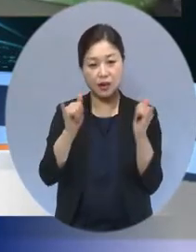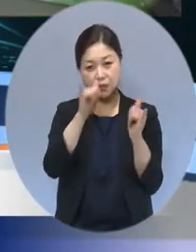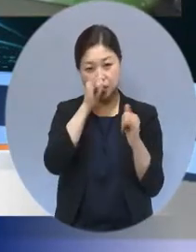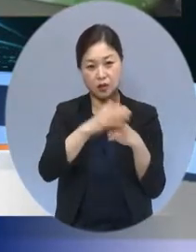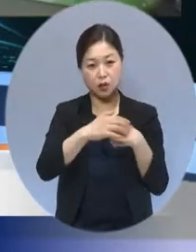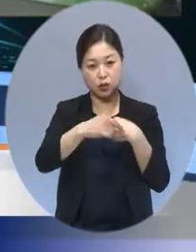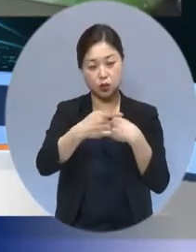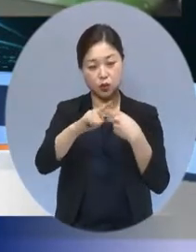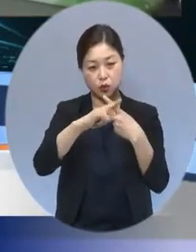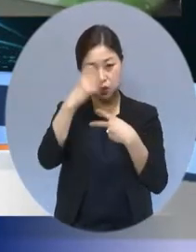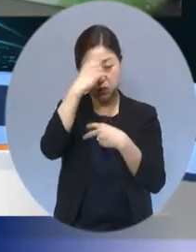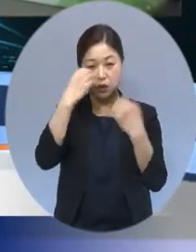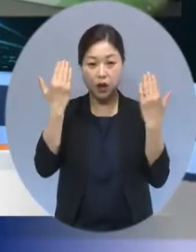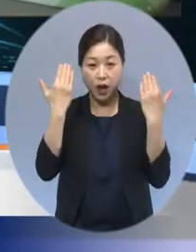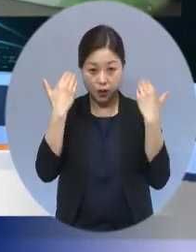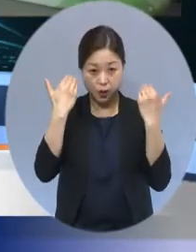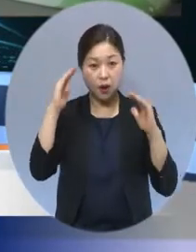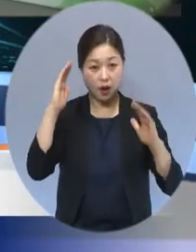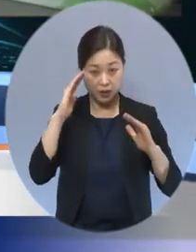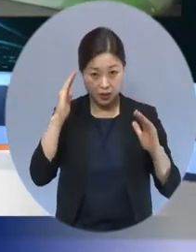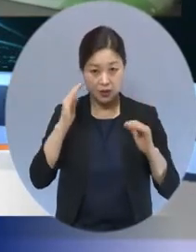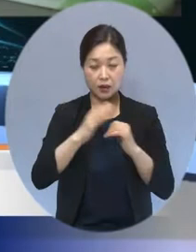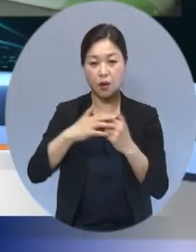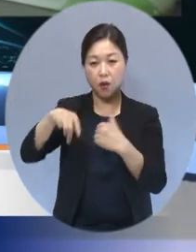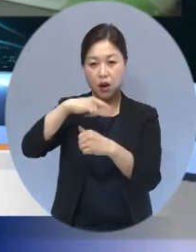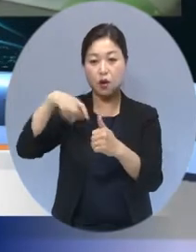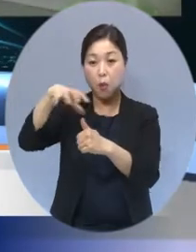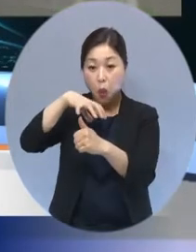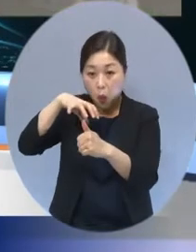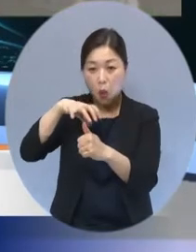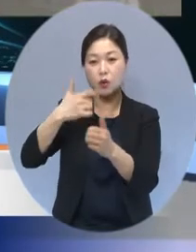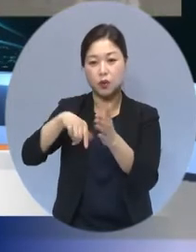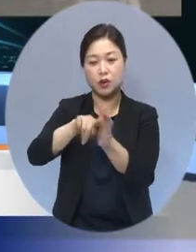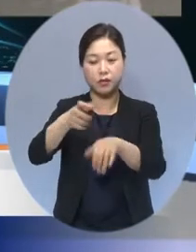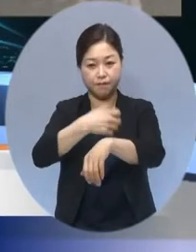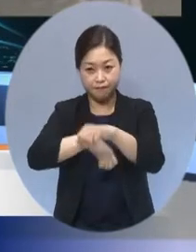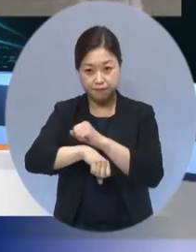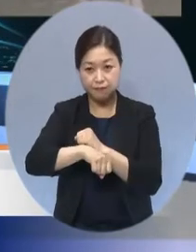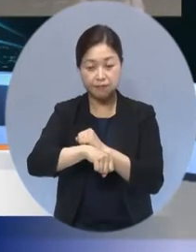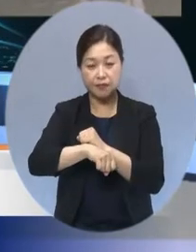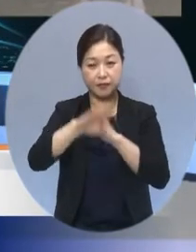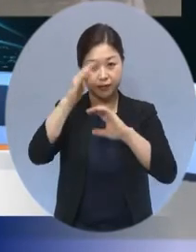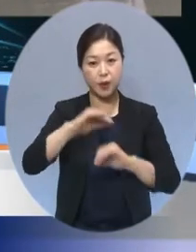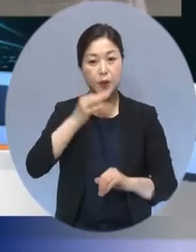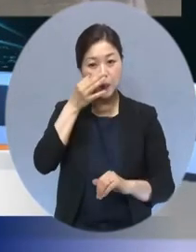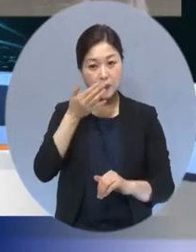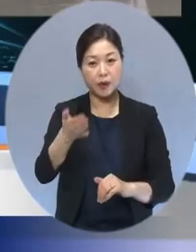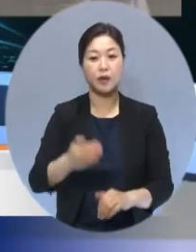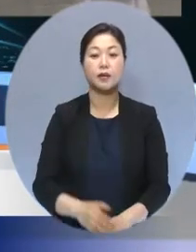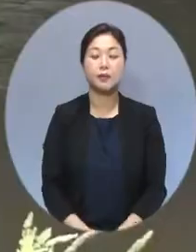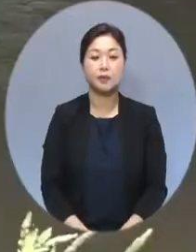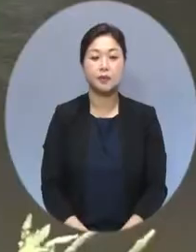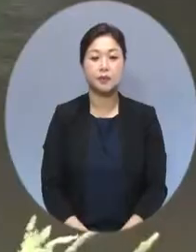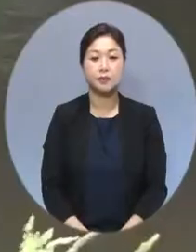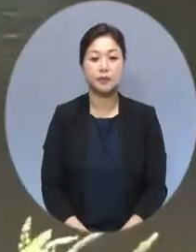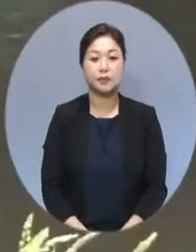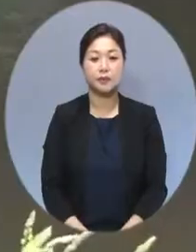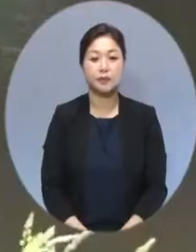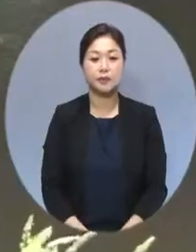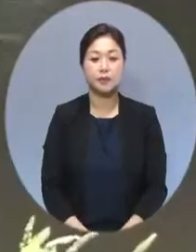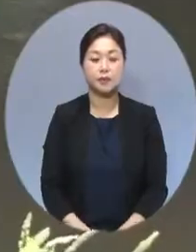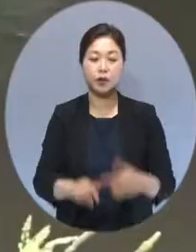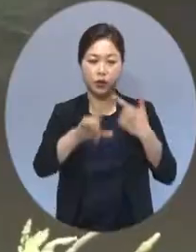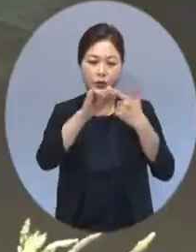학생들이 환경보호를 위해 직접 팔을 걷어 붙였는데요. 정우선 기자가 만나봤습니다. 뜨거운